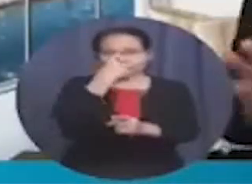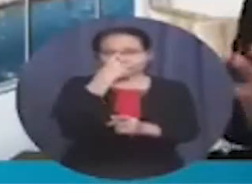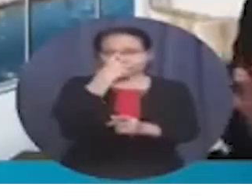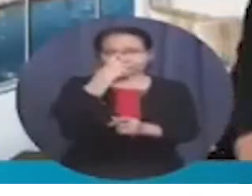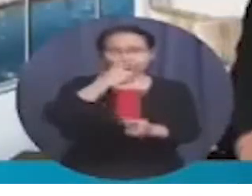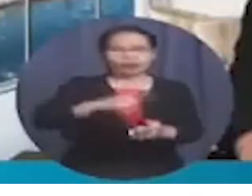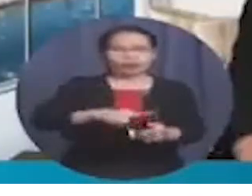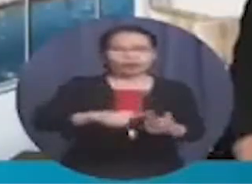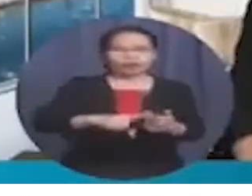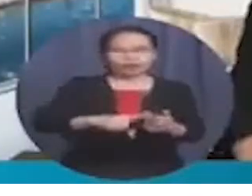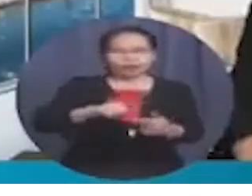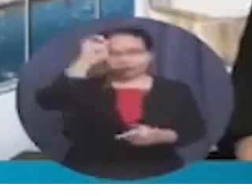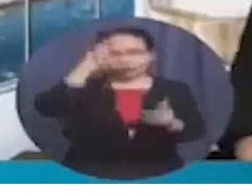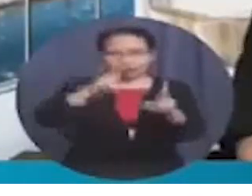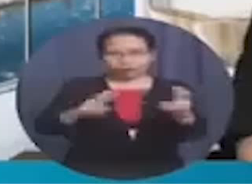Tapos binati pa ako eh.